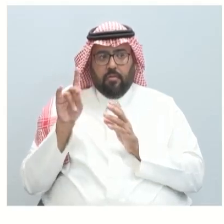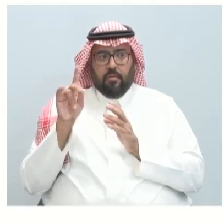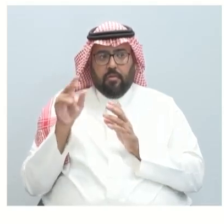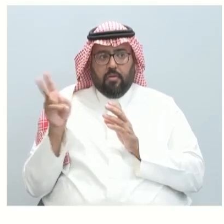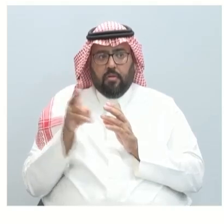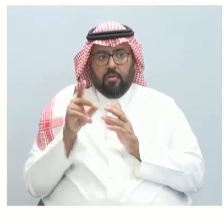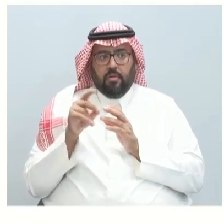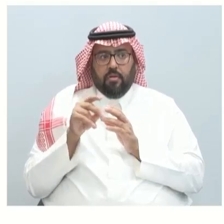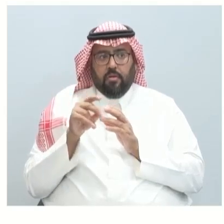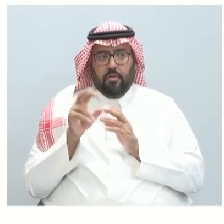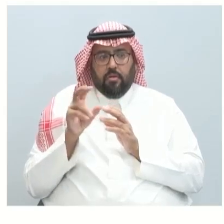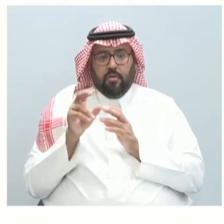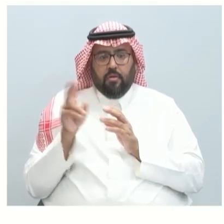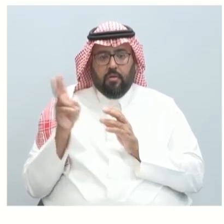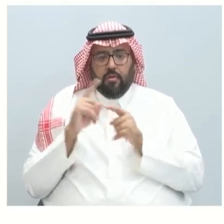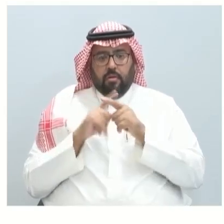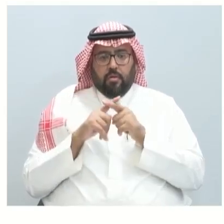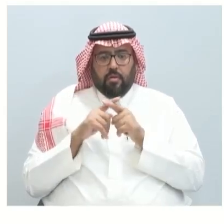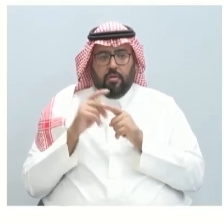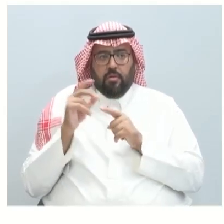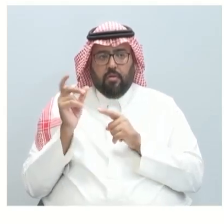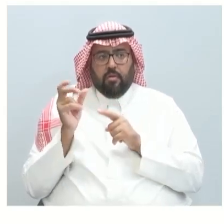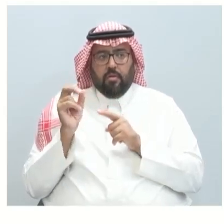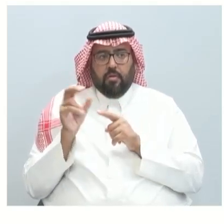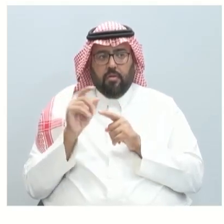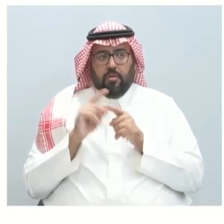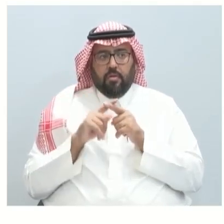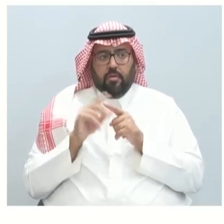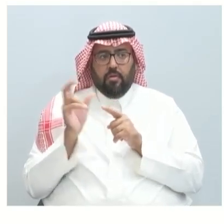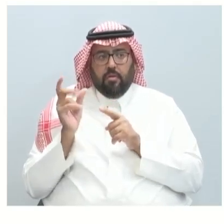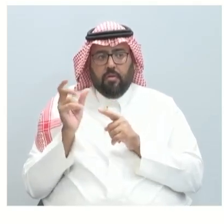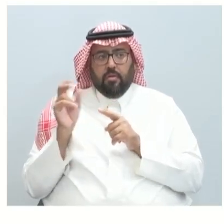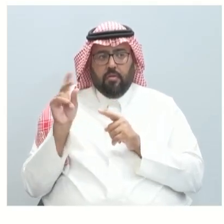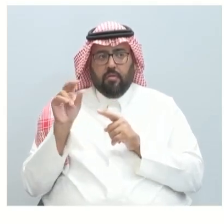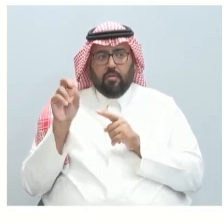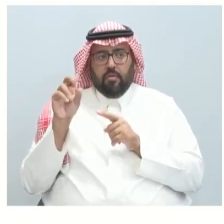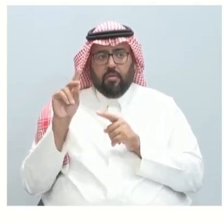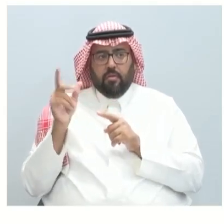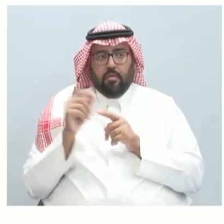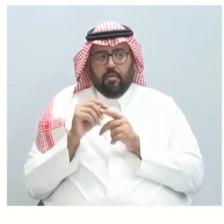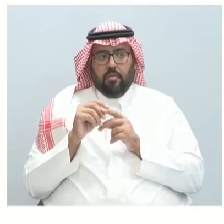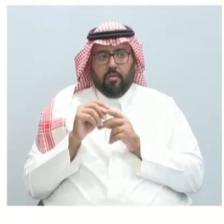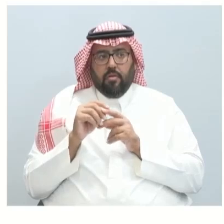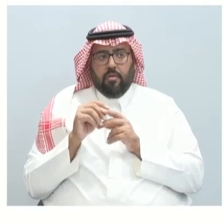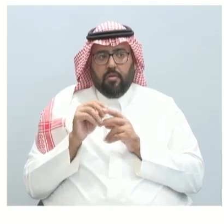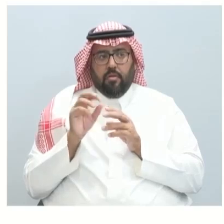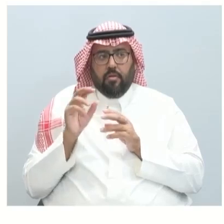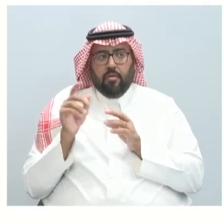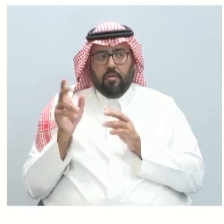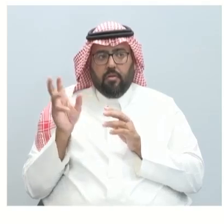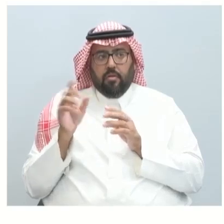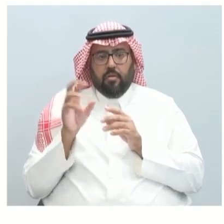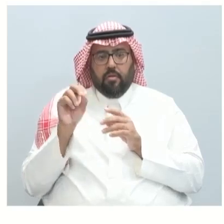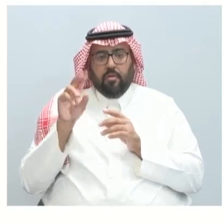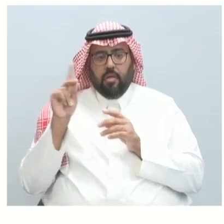يساوي اثنان مضروبا في طاء مضروبا في نصف القطر وكذلك استطيع ان اقول هنا نصف القطر خمسه اذا